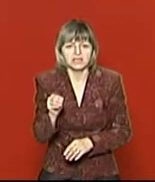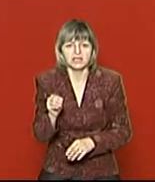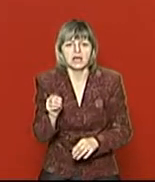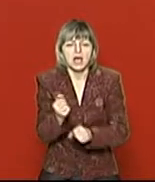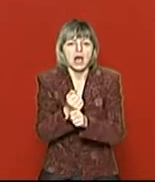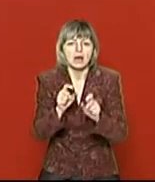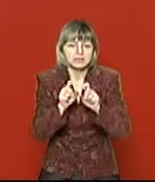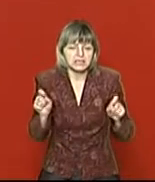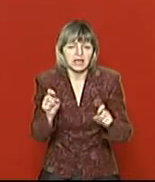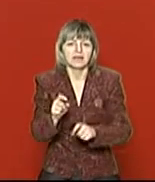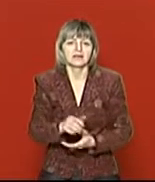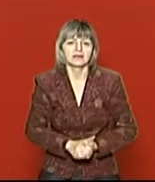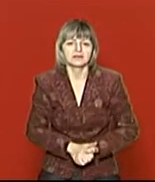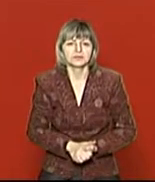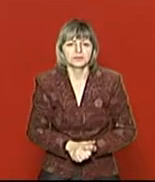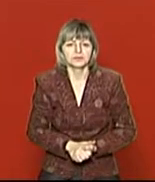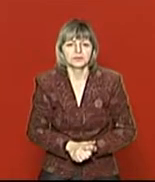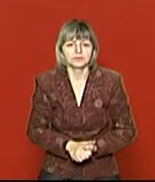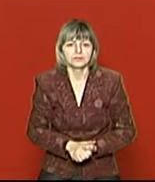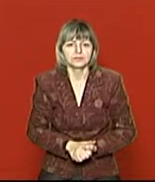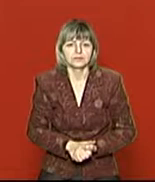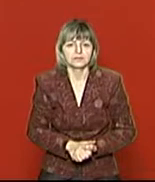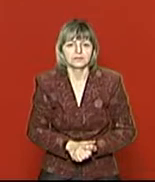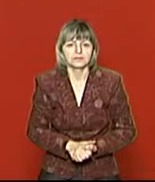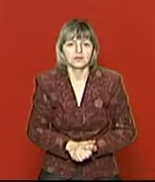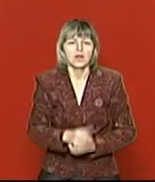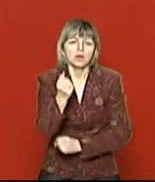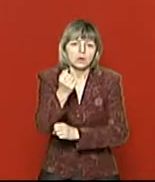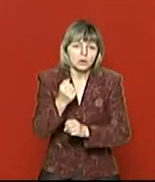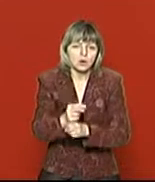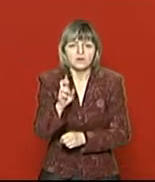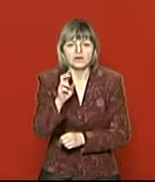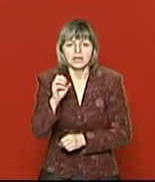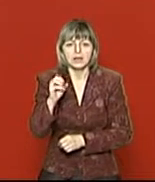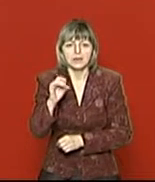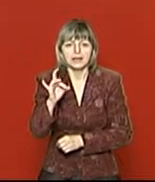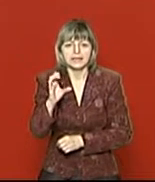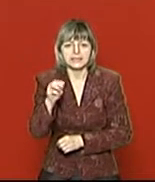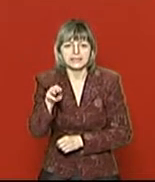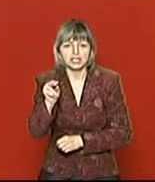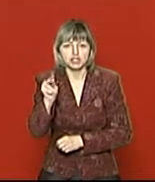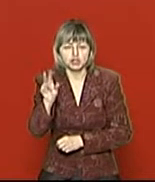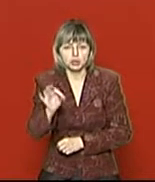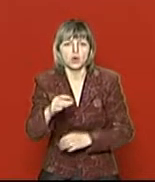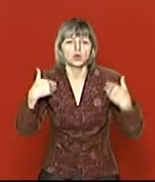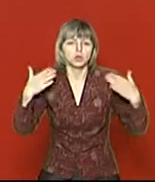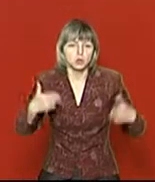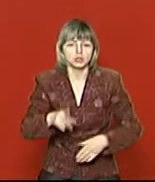місту Луцьку на 6 об'єктах – Ковель, Перестечко, Рожище,